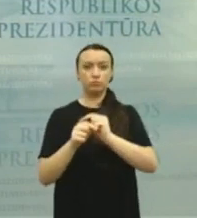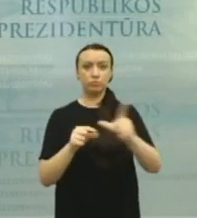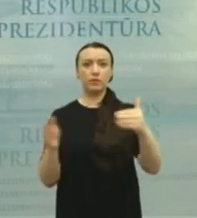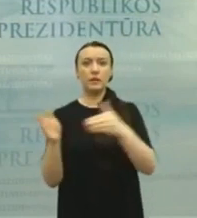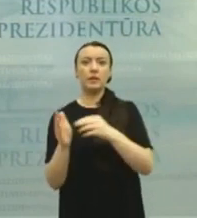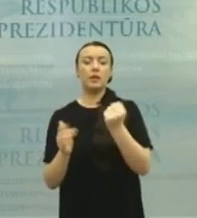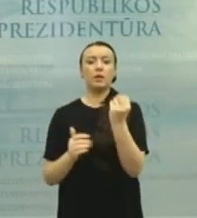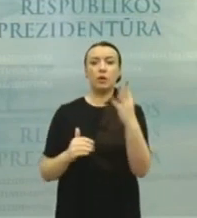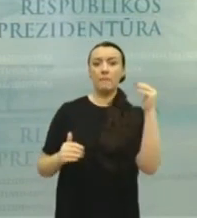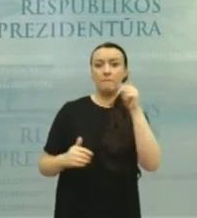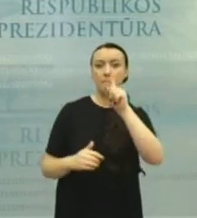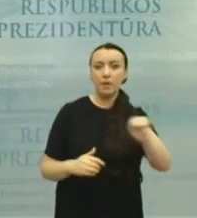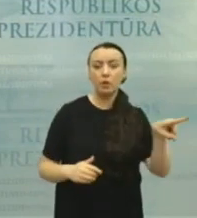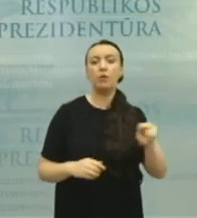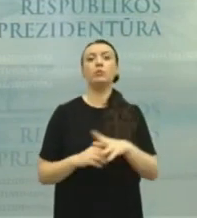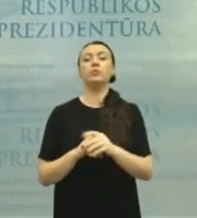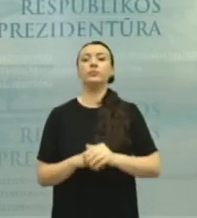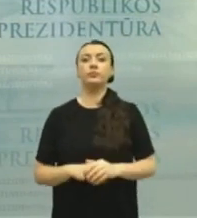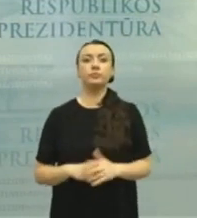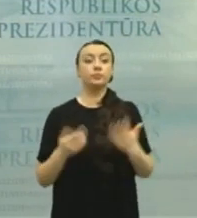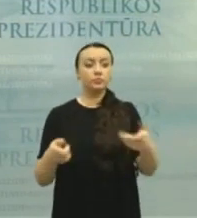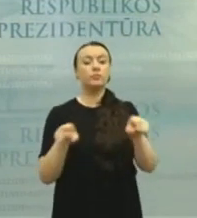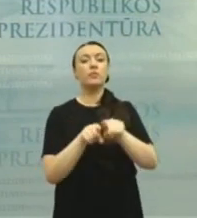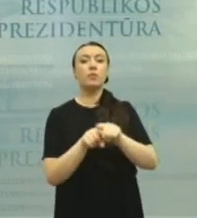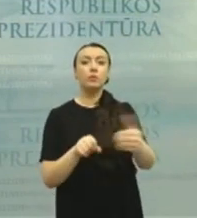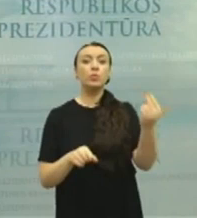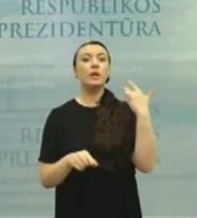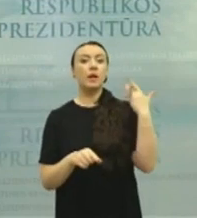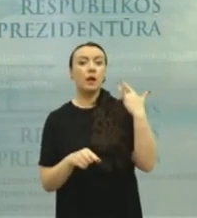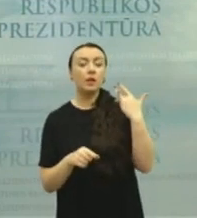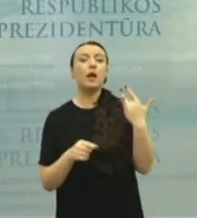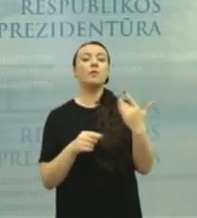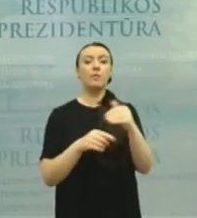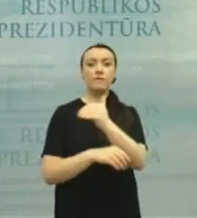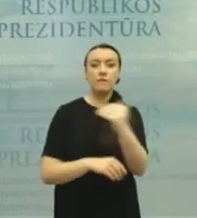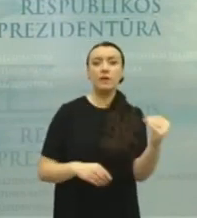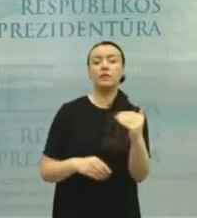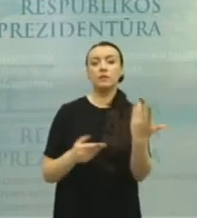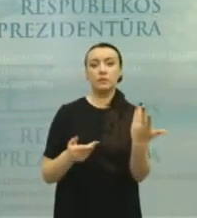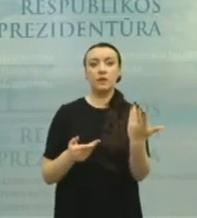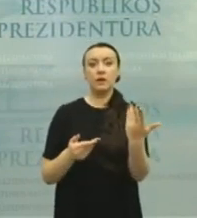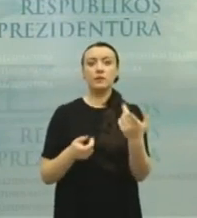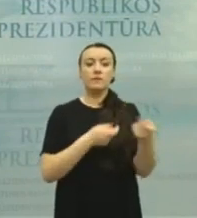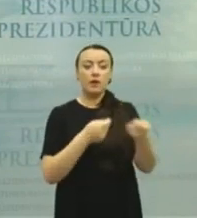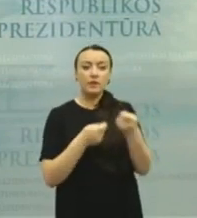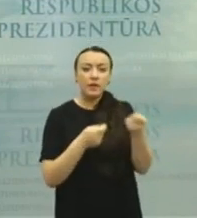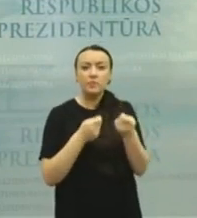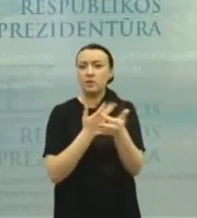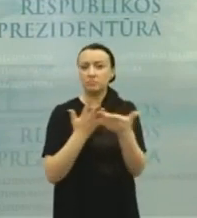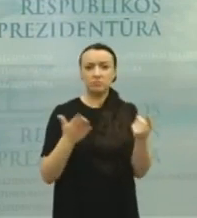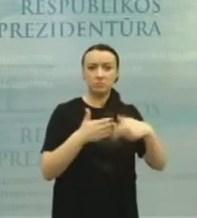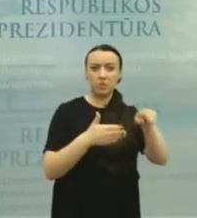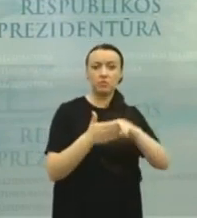iki 14 milijonų, tai yra ir reikalavimai federacijoms, tiek vadybiniai dalykai,